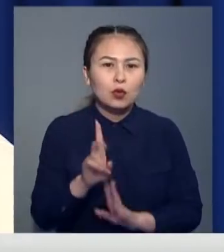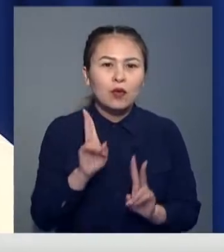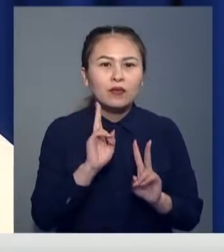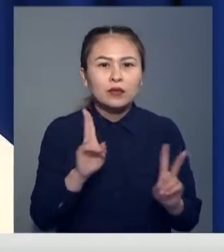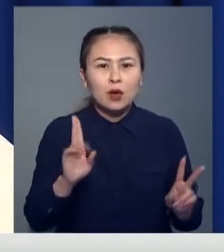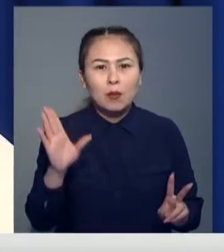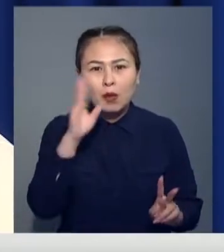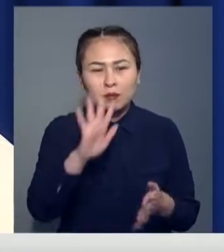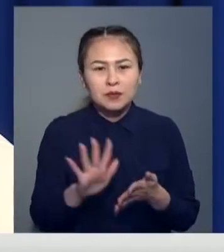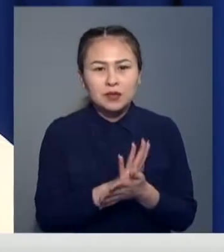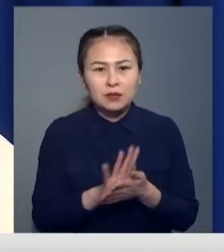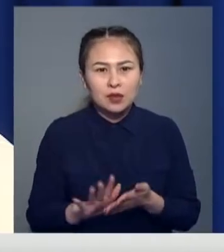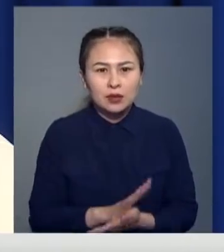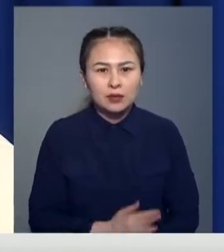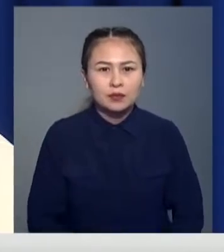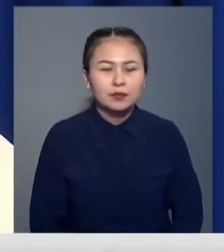ғана тегін тексере аламыз.